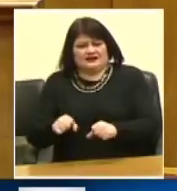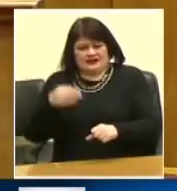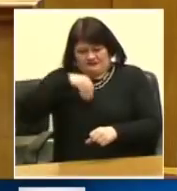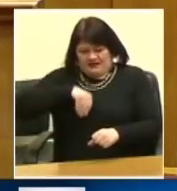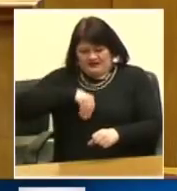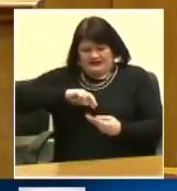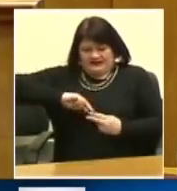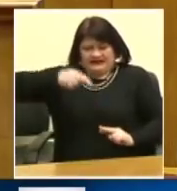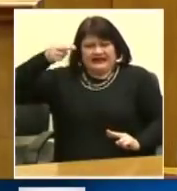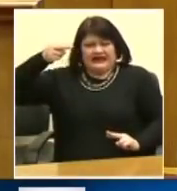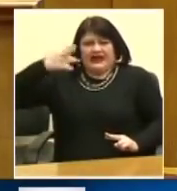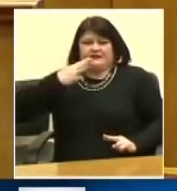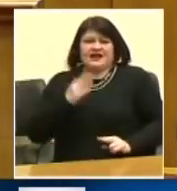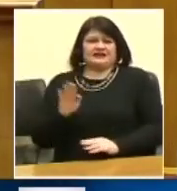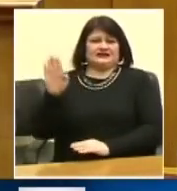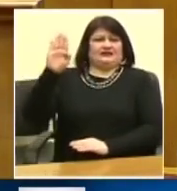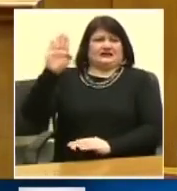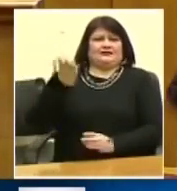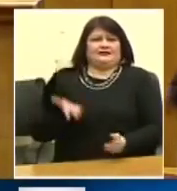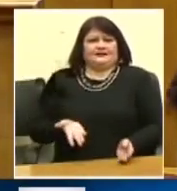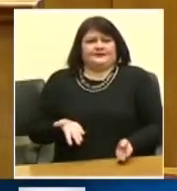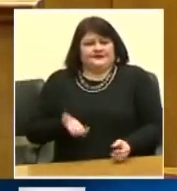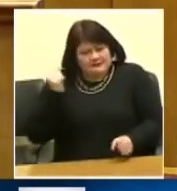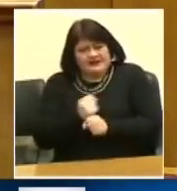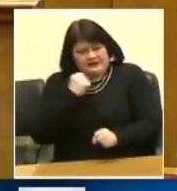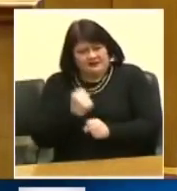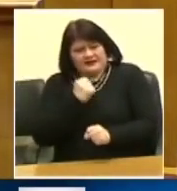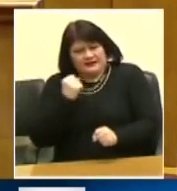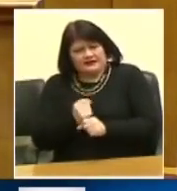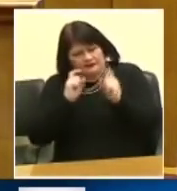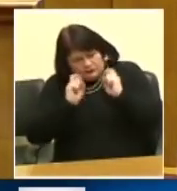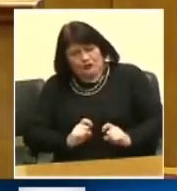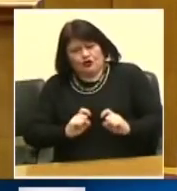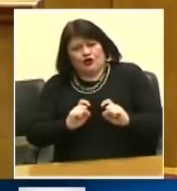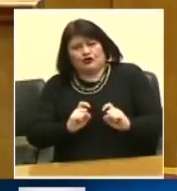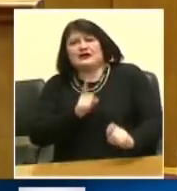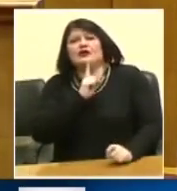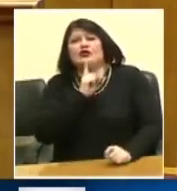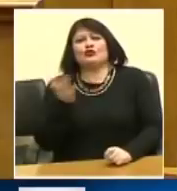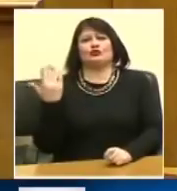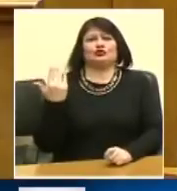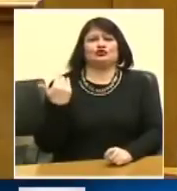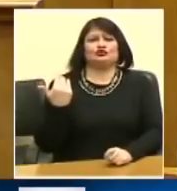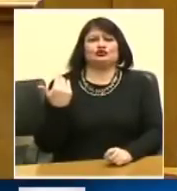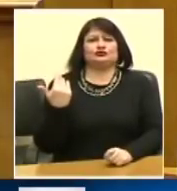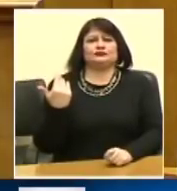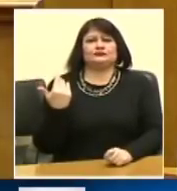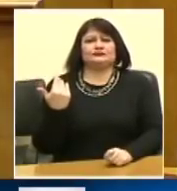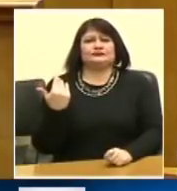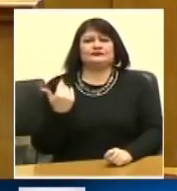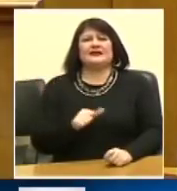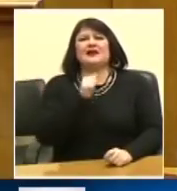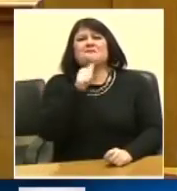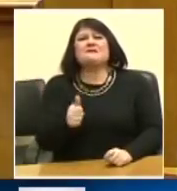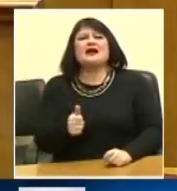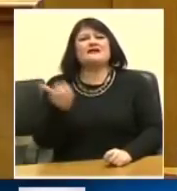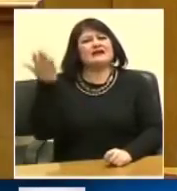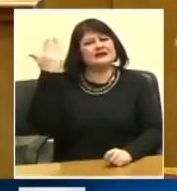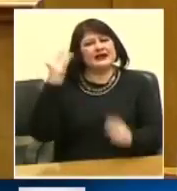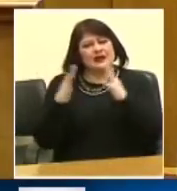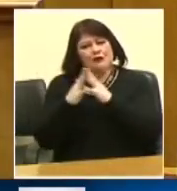προφανώς. Εσείς θέλετε σώνει και καλά με το ζόρι, όπως κάνατε και στις πιο μαύρες εμφυλιοπολεμικές εποχές,